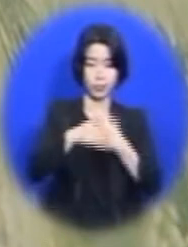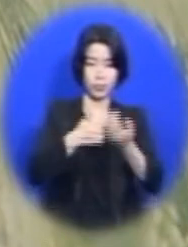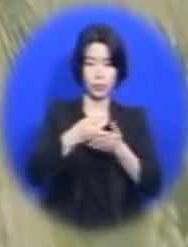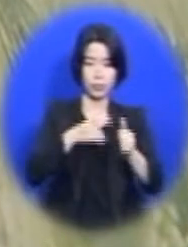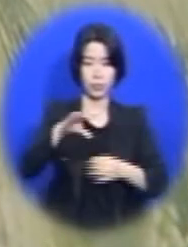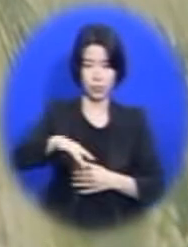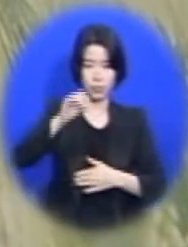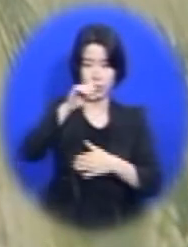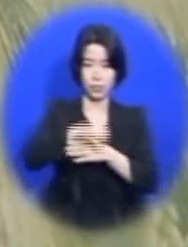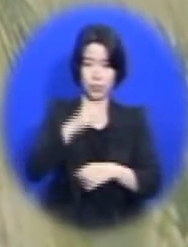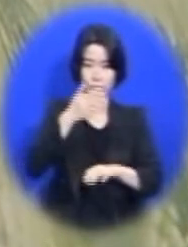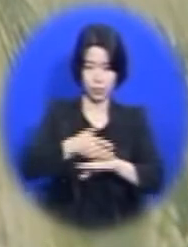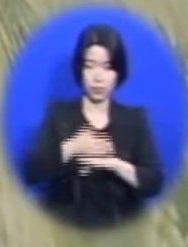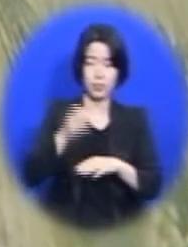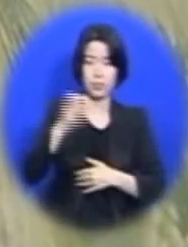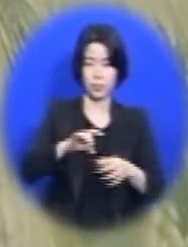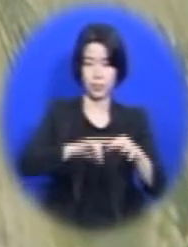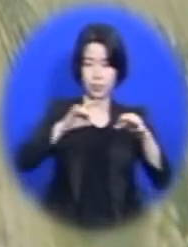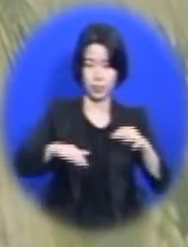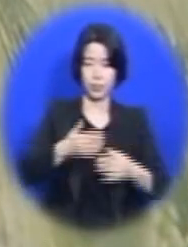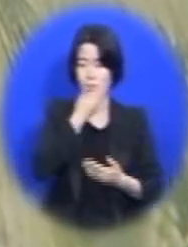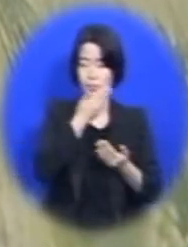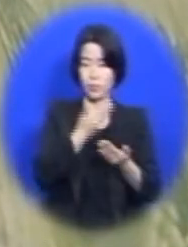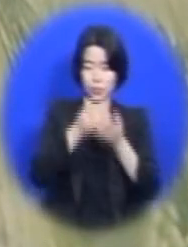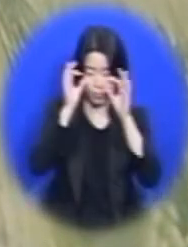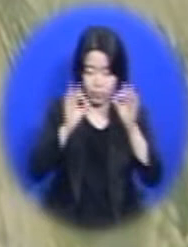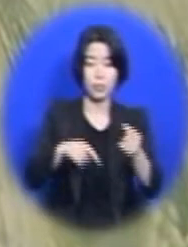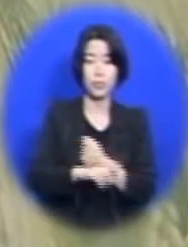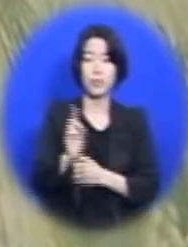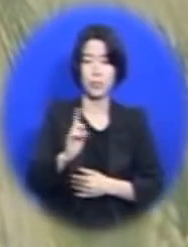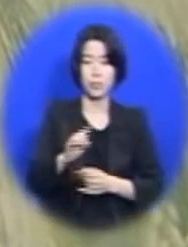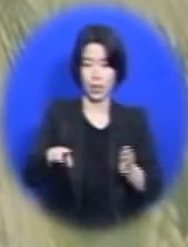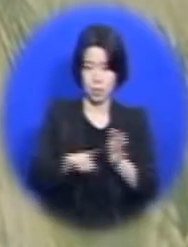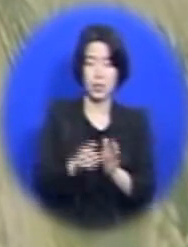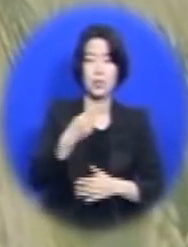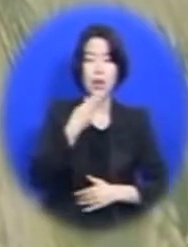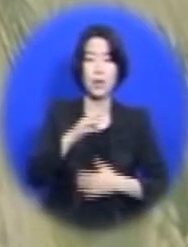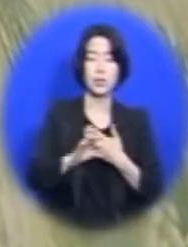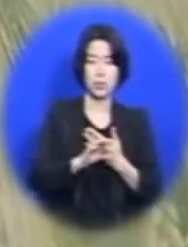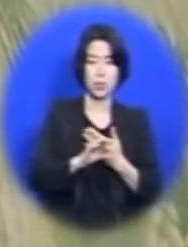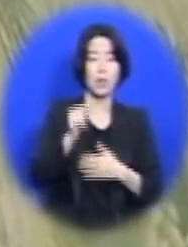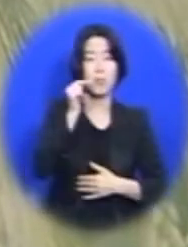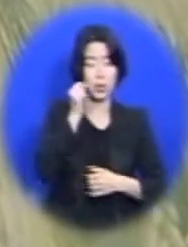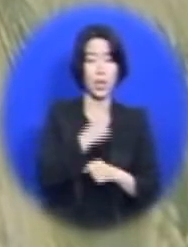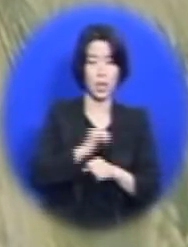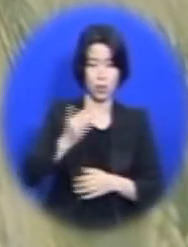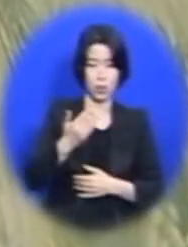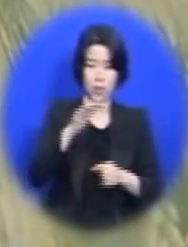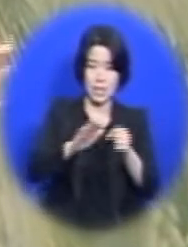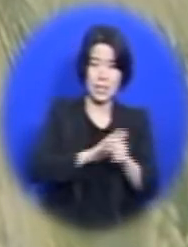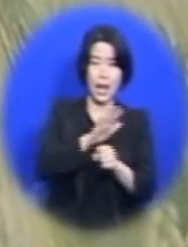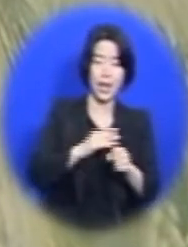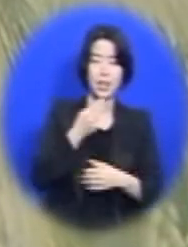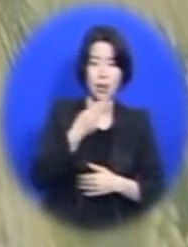하나님께서 이 첫 열매 감사와 십일조를 중요하게 보시는 이유는 믿음이 없으면 못하는 것이고 사랑이